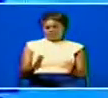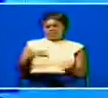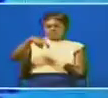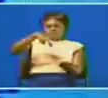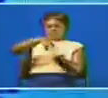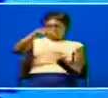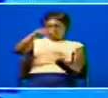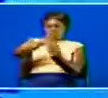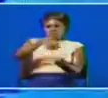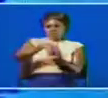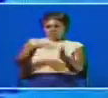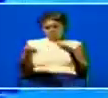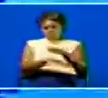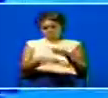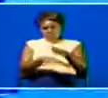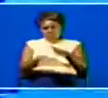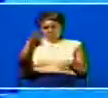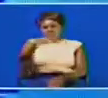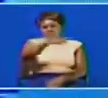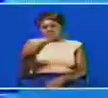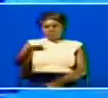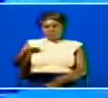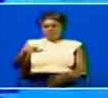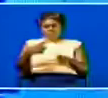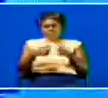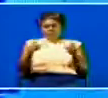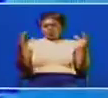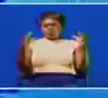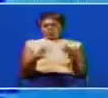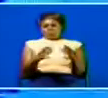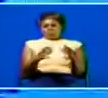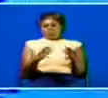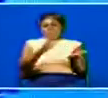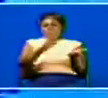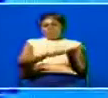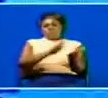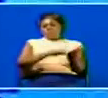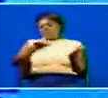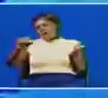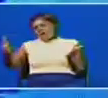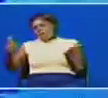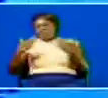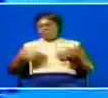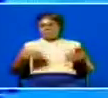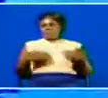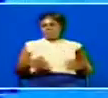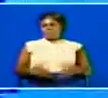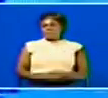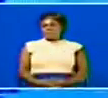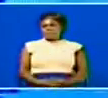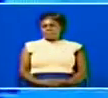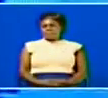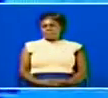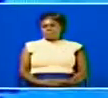za mwenyekiti na manaibu katika bunge la taifa licha ya chama hicho kupendekeza wabunge wengine.